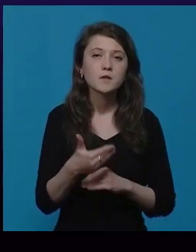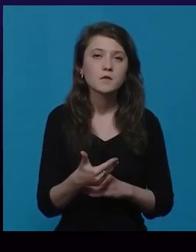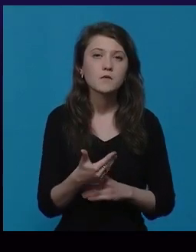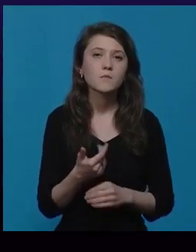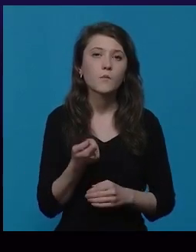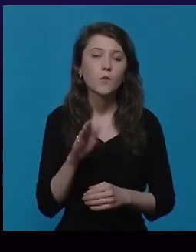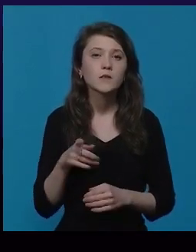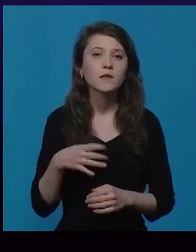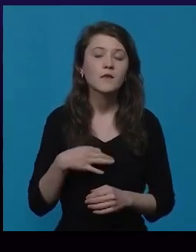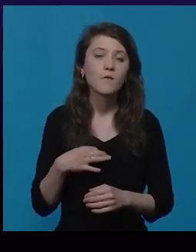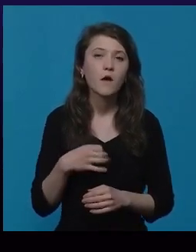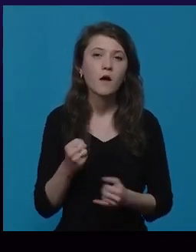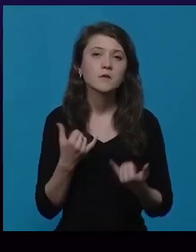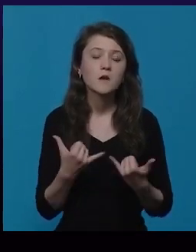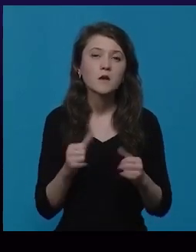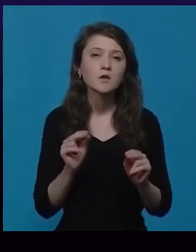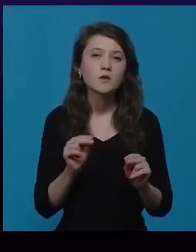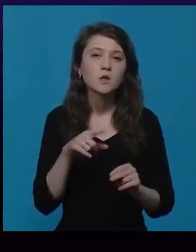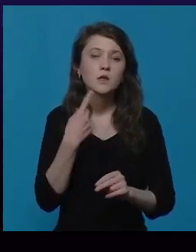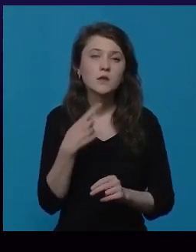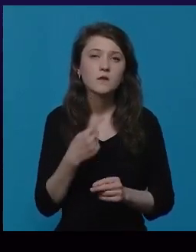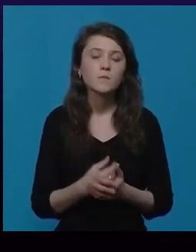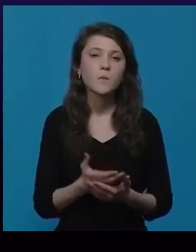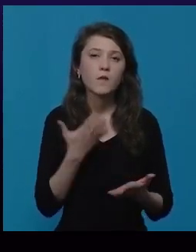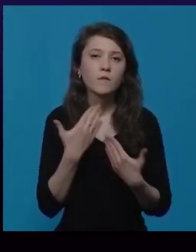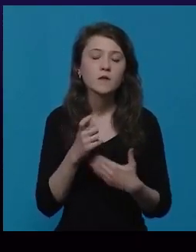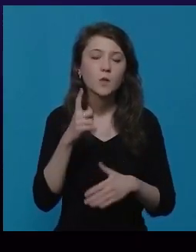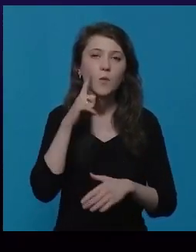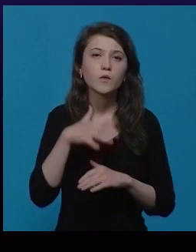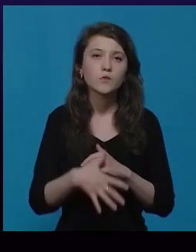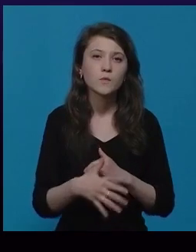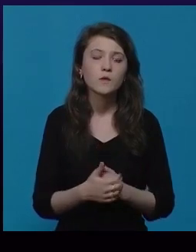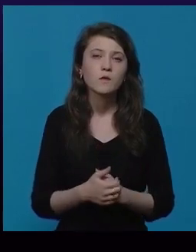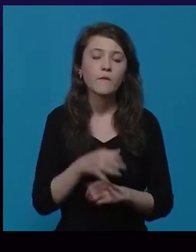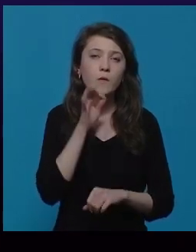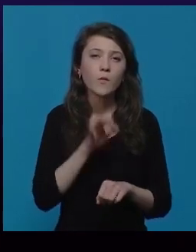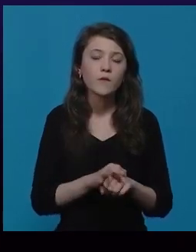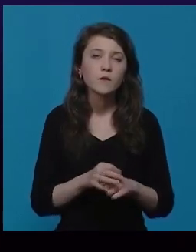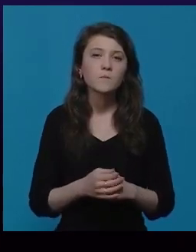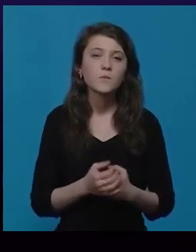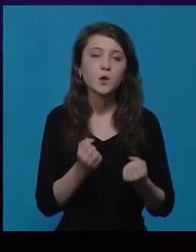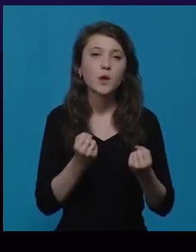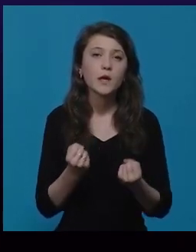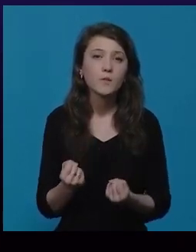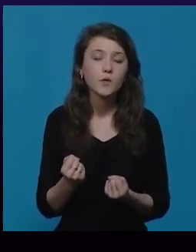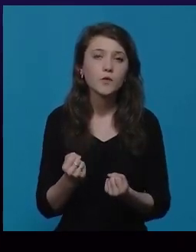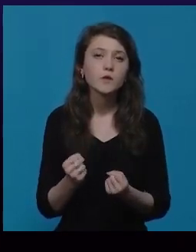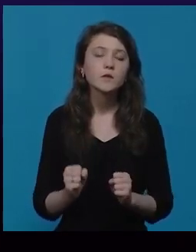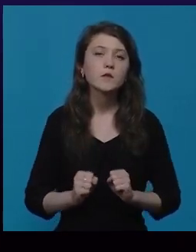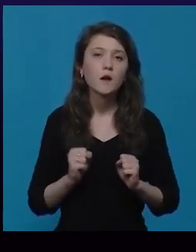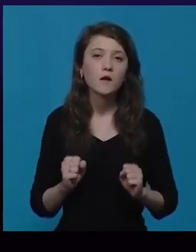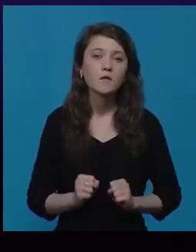а зараз, ну, чесно сказати, відносяться з порозумінням. Ну, відповідно, і дотримуються, і стараються, тому